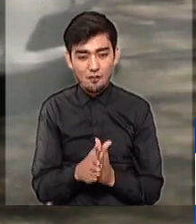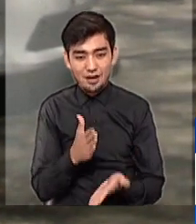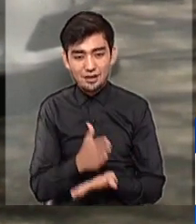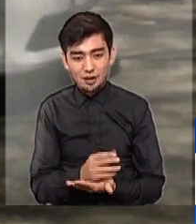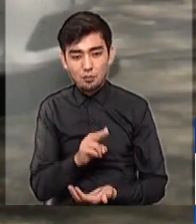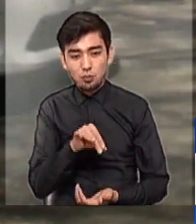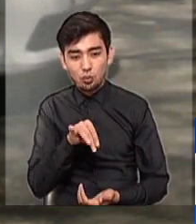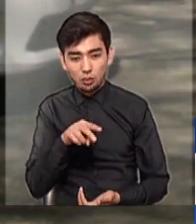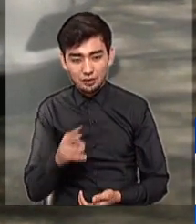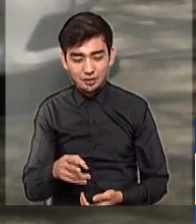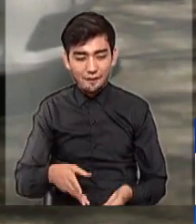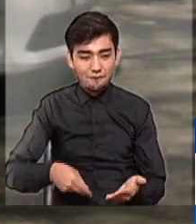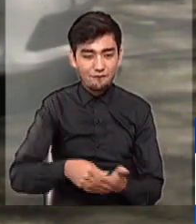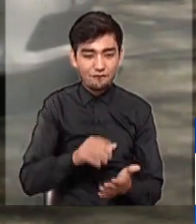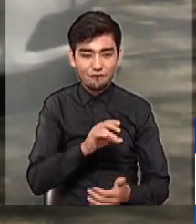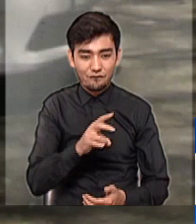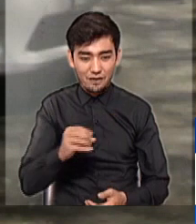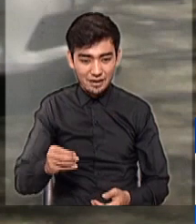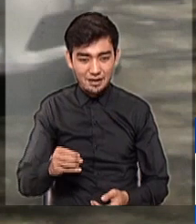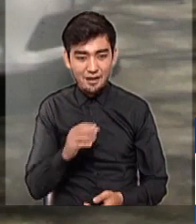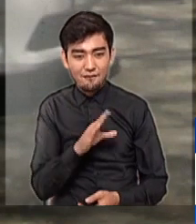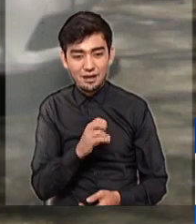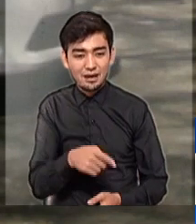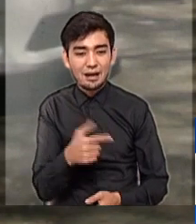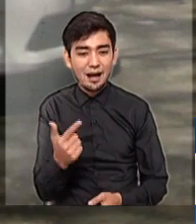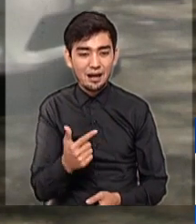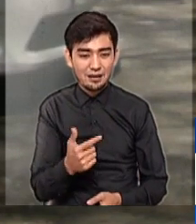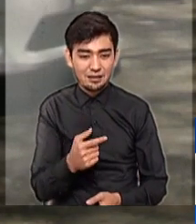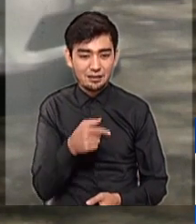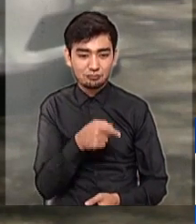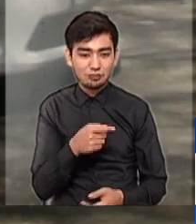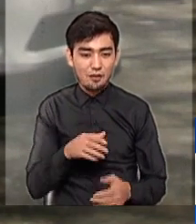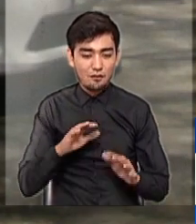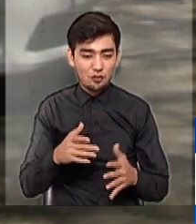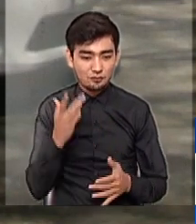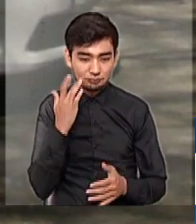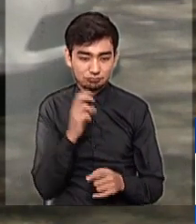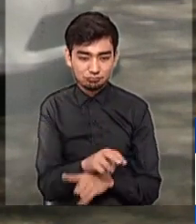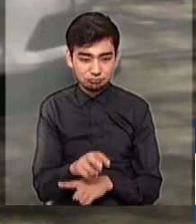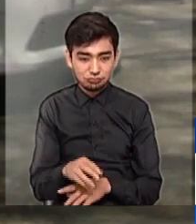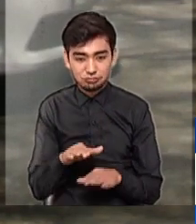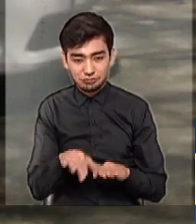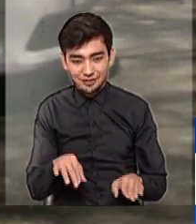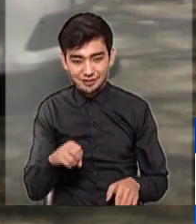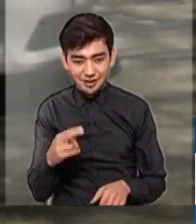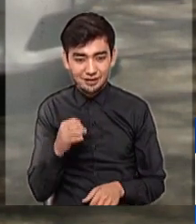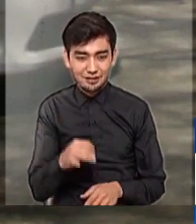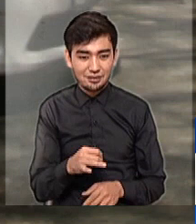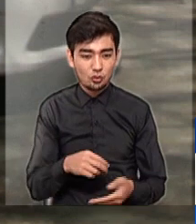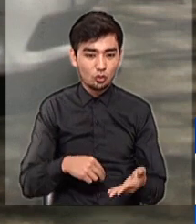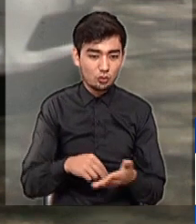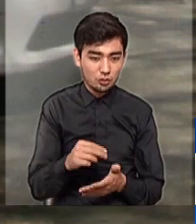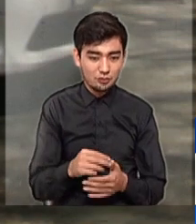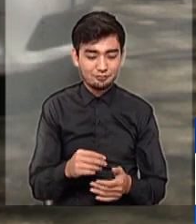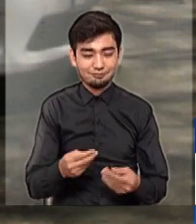пункт о вступительном взносе вступительный взнос это гарантия вашего намерения регулярно посещать сад он идет на покупку